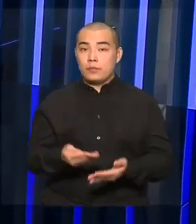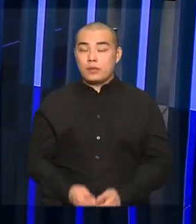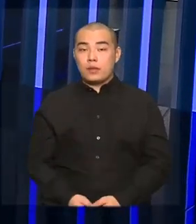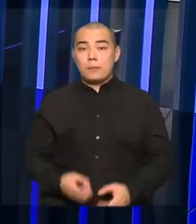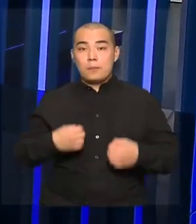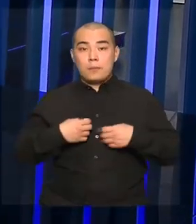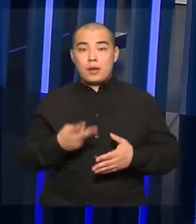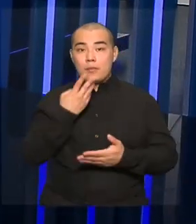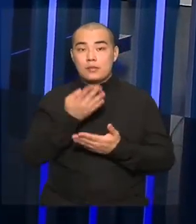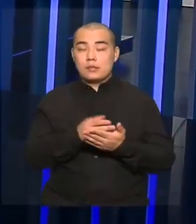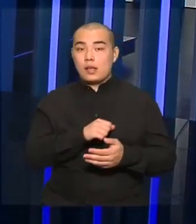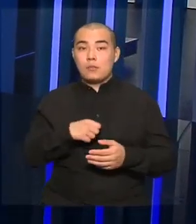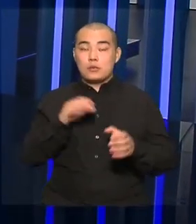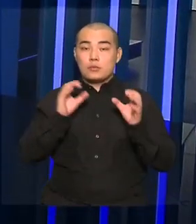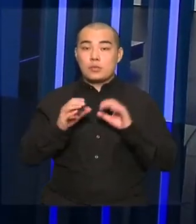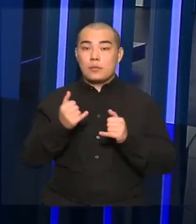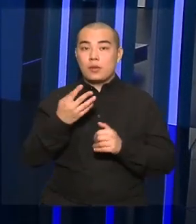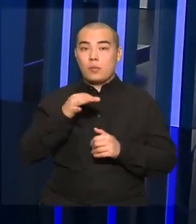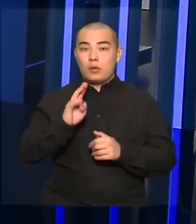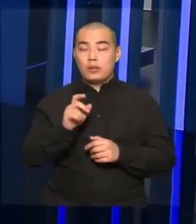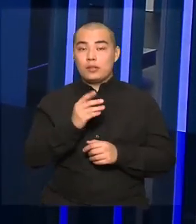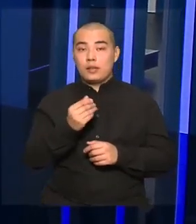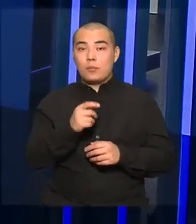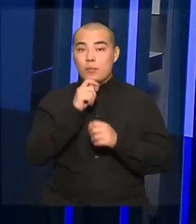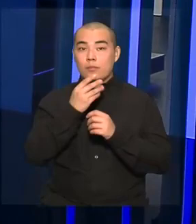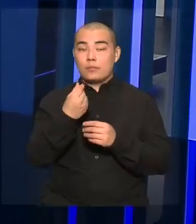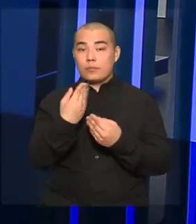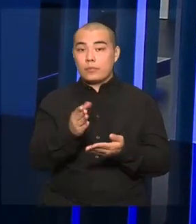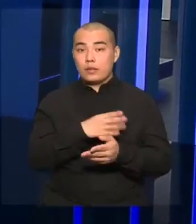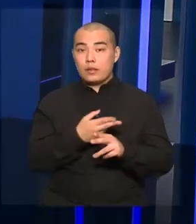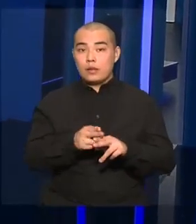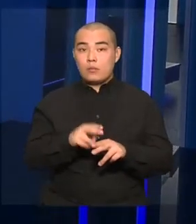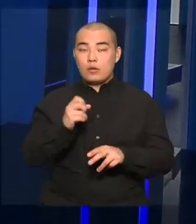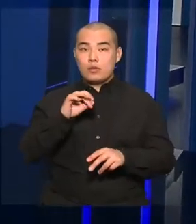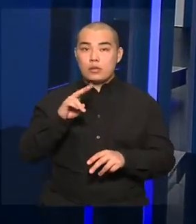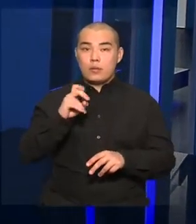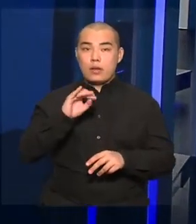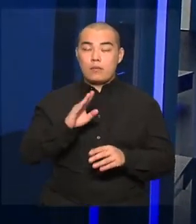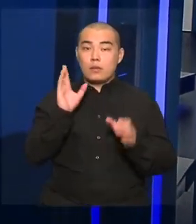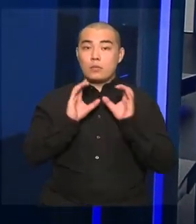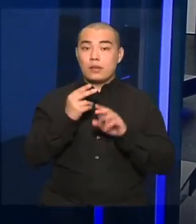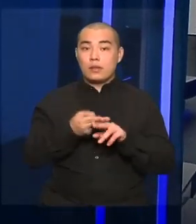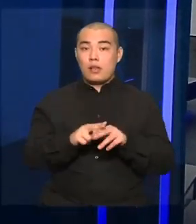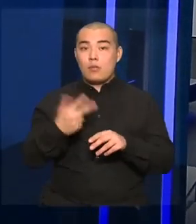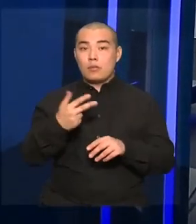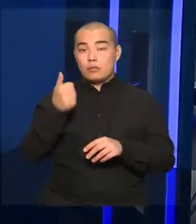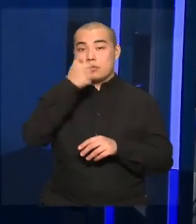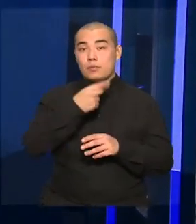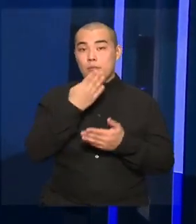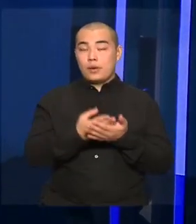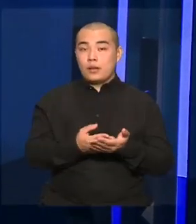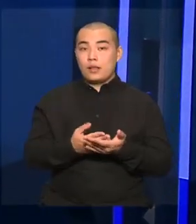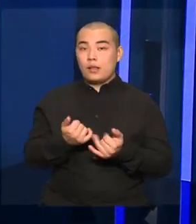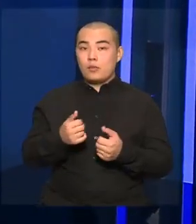Мейрам қарсаңында студенттерге 5 миллион теңге сыйақы берілді. Мақсұт Нәрікбаев университеті 30 жылдық мерейтойын атап